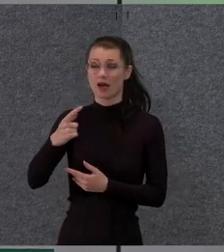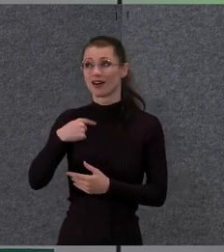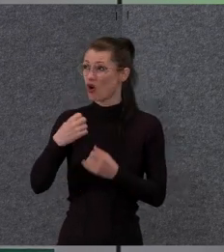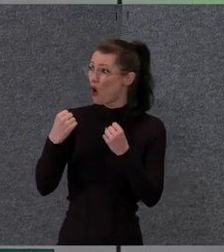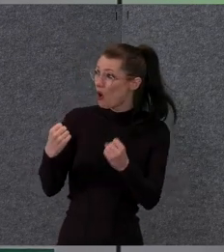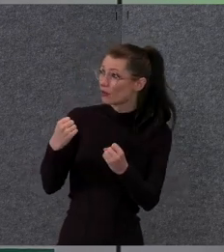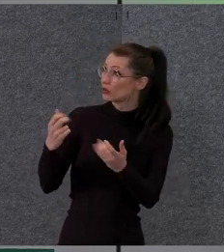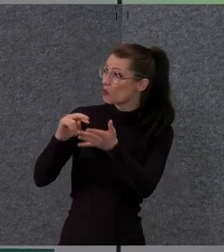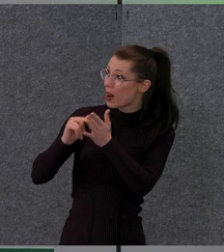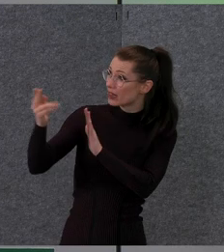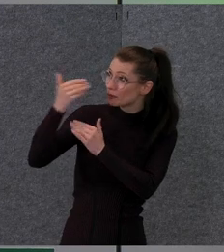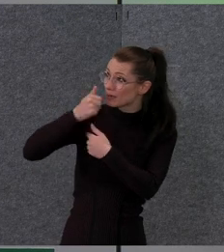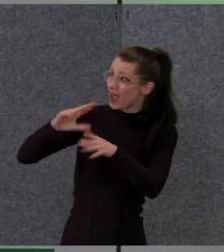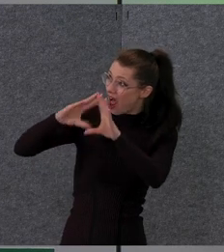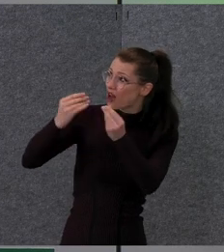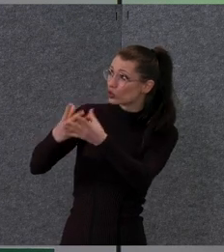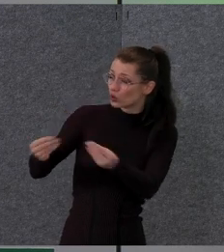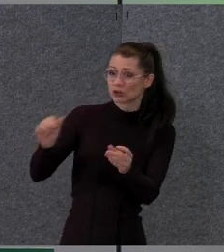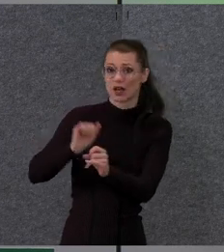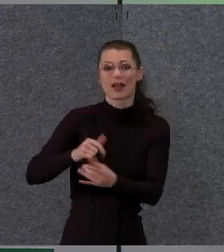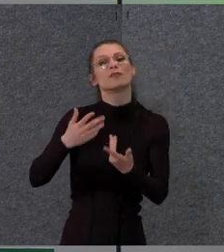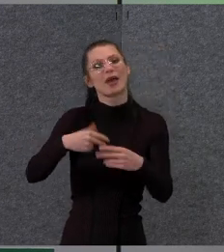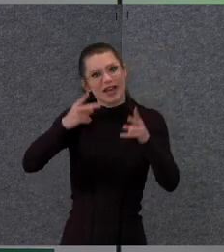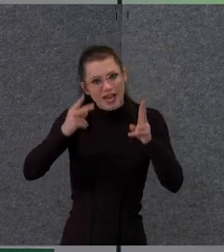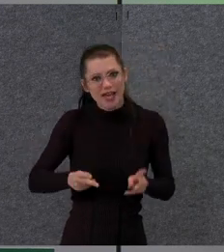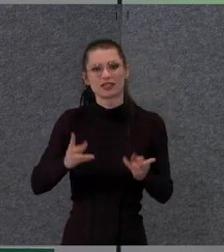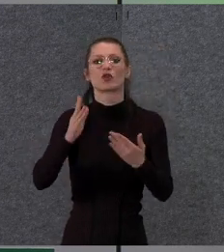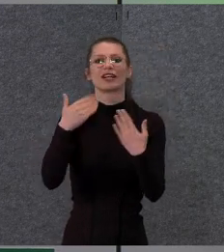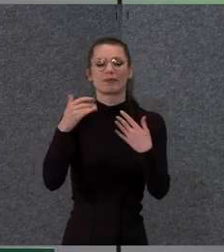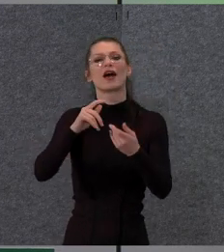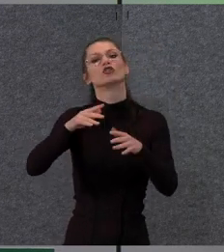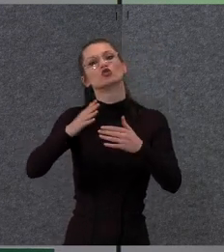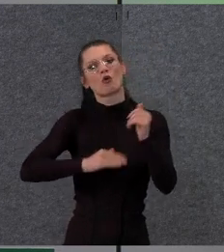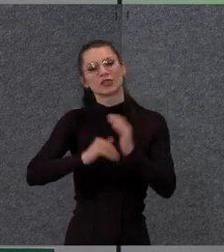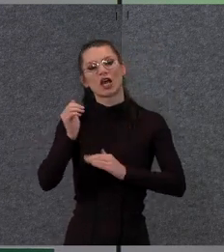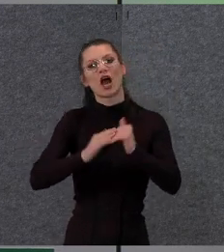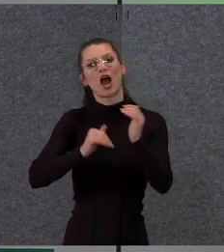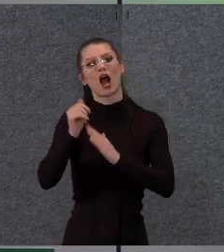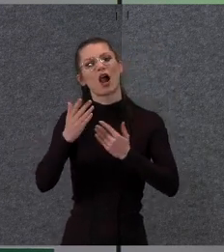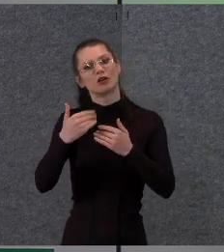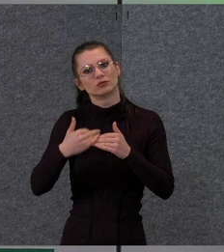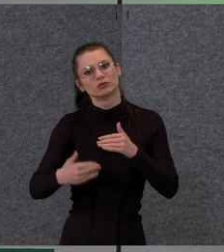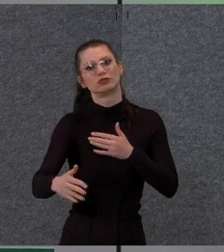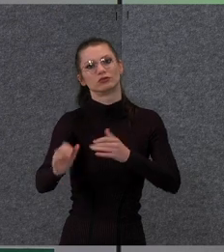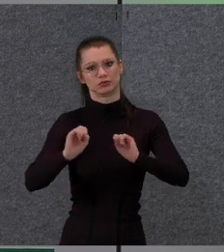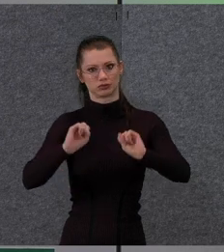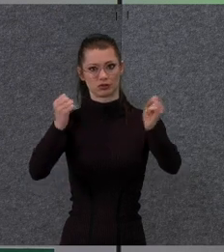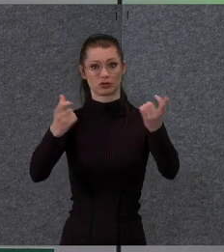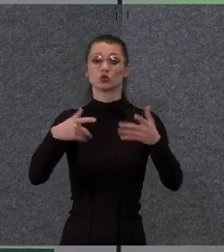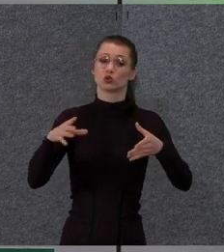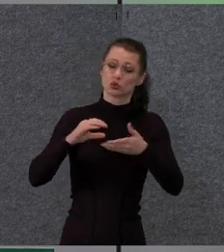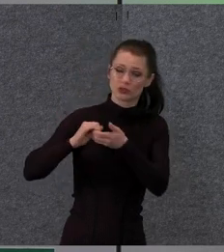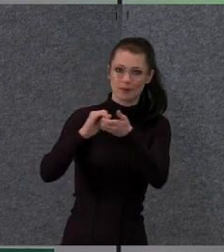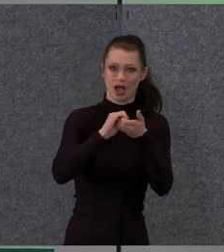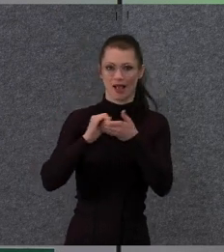in uns, auf ein gerechteres, ein klimaneutrales Morgen und auf Zusammenhalt in Vielfalt. Lasst uns